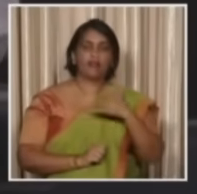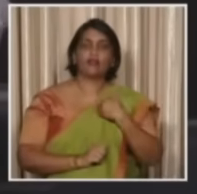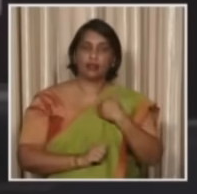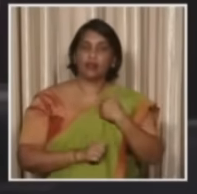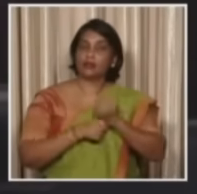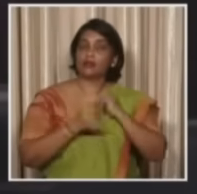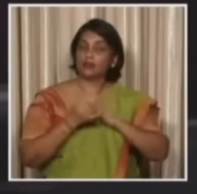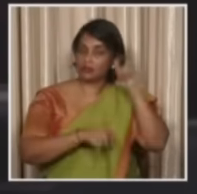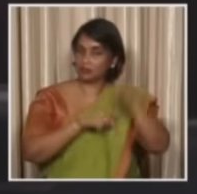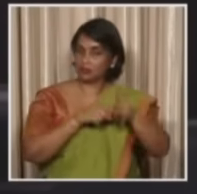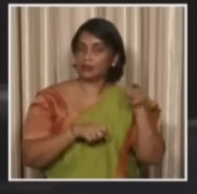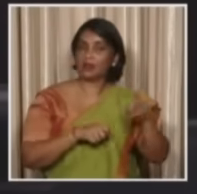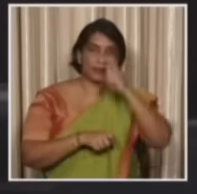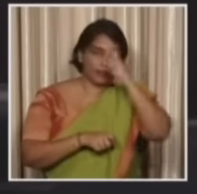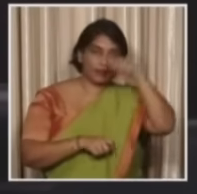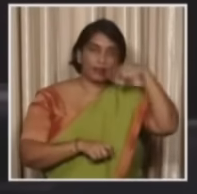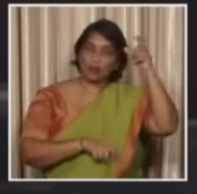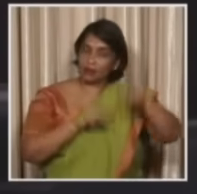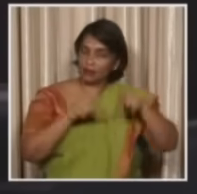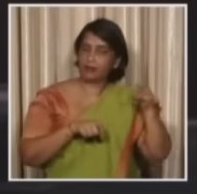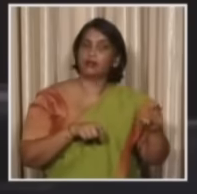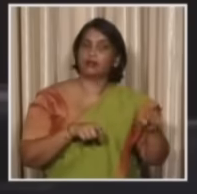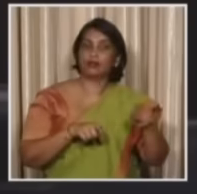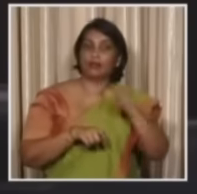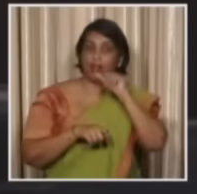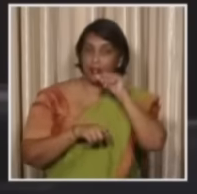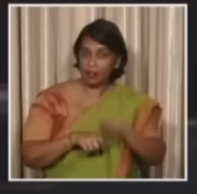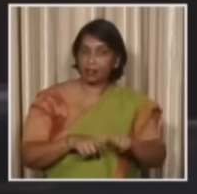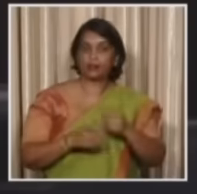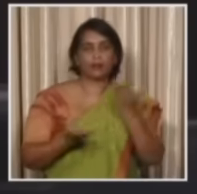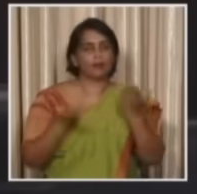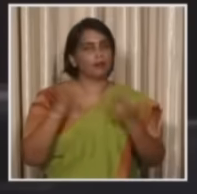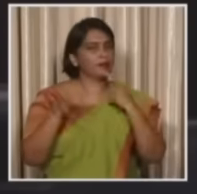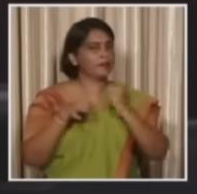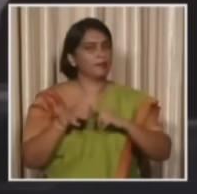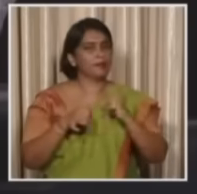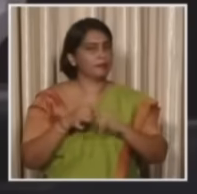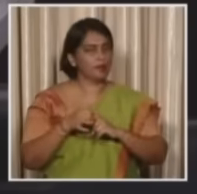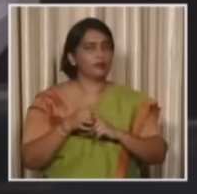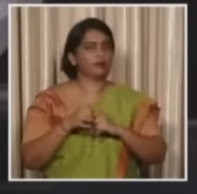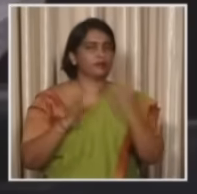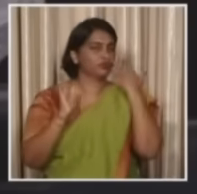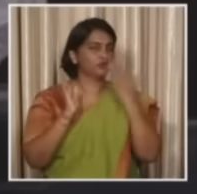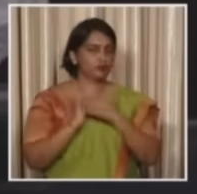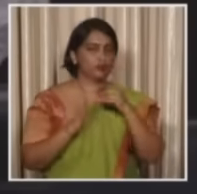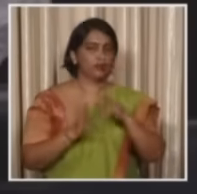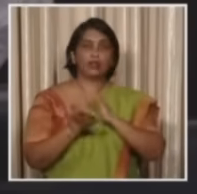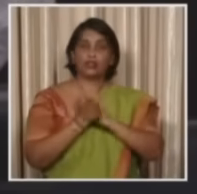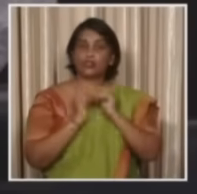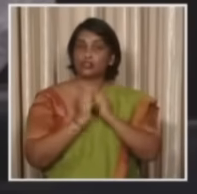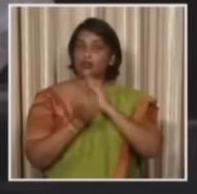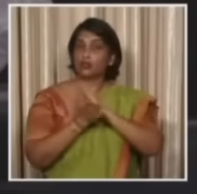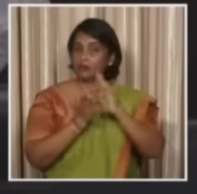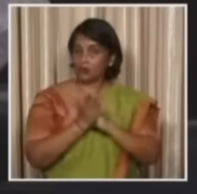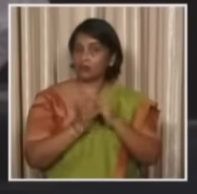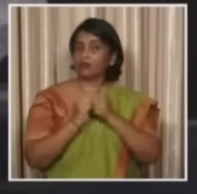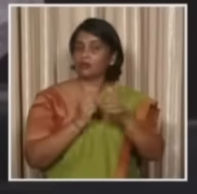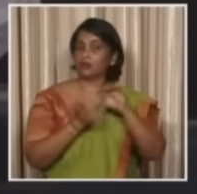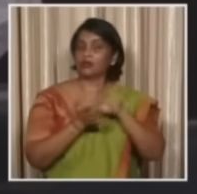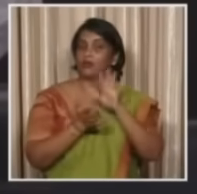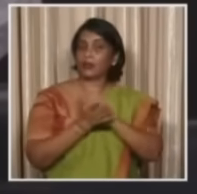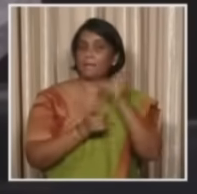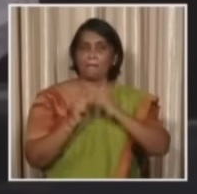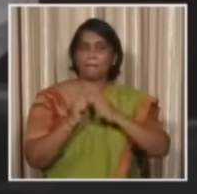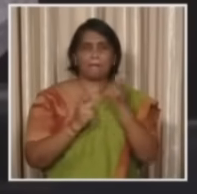ග්‍රාම නිලධාරී මහත්මින්ගේ මේ ඇත්ත සාධාරණ ප්‍රශ්නේ ඇත්තනෝ ගත්තොත් සේවා ව්‍යවස්ථාවේ පිහිටවන එකට